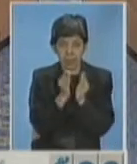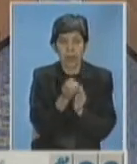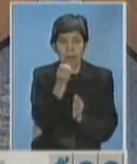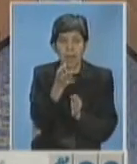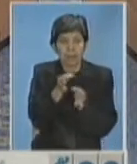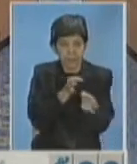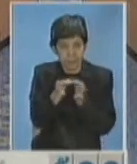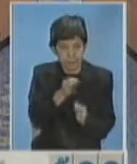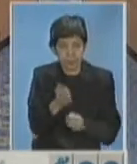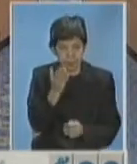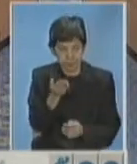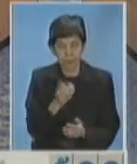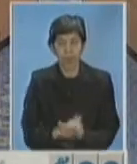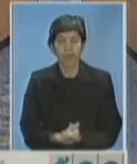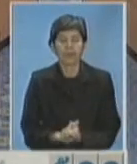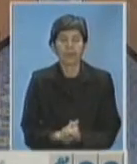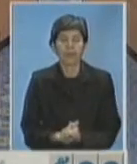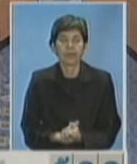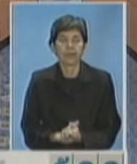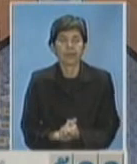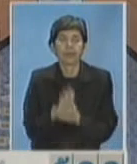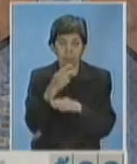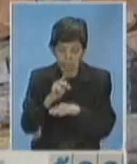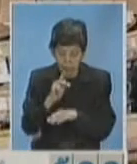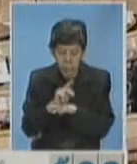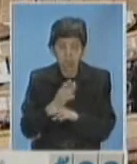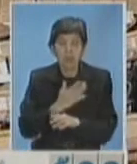จงครับ ขอชัดท่านประธานครับ